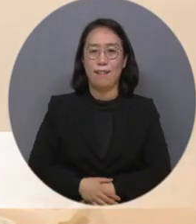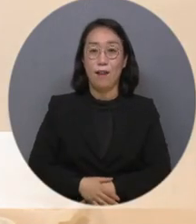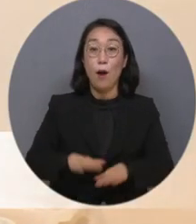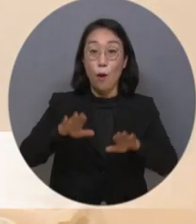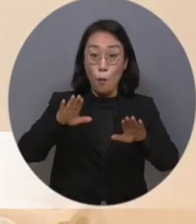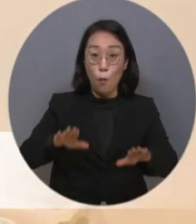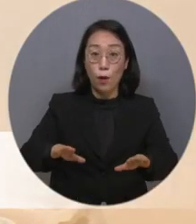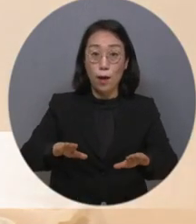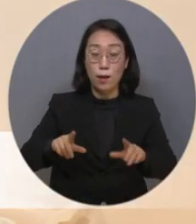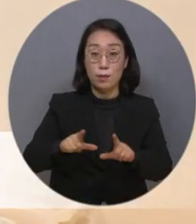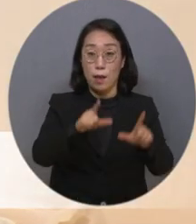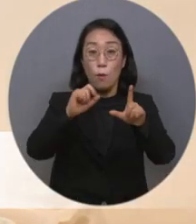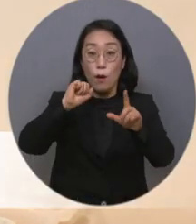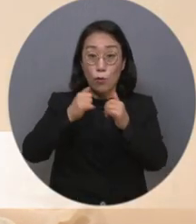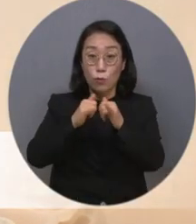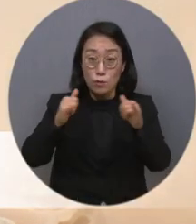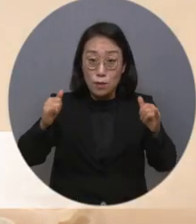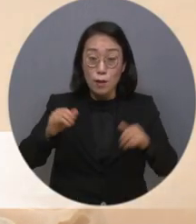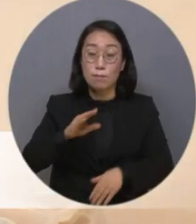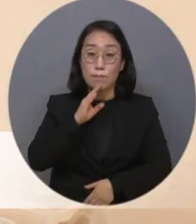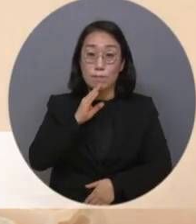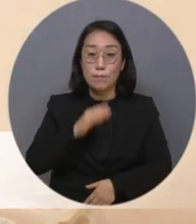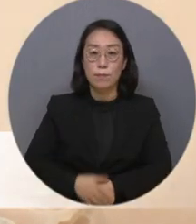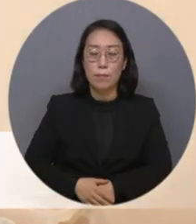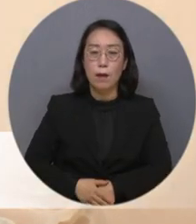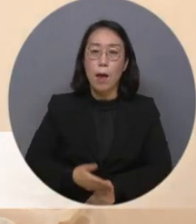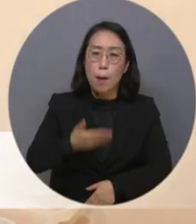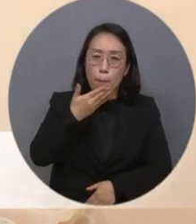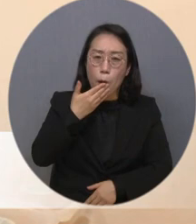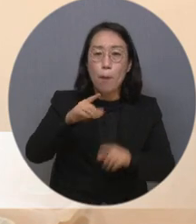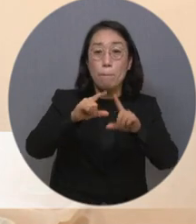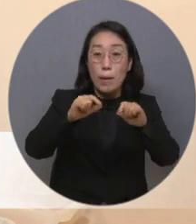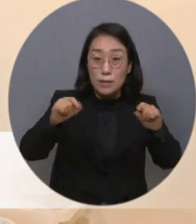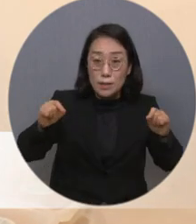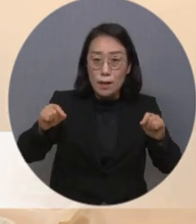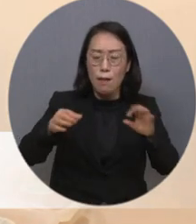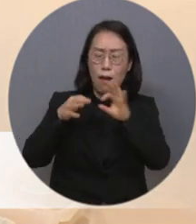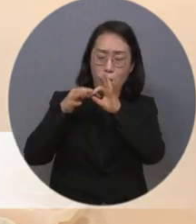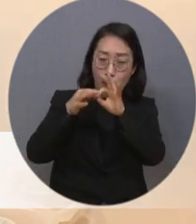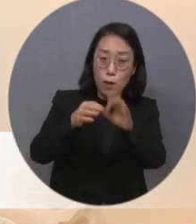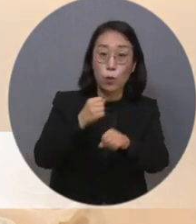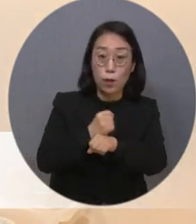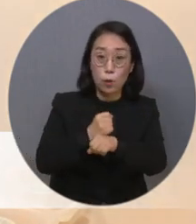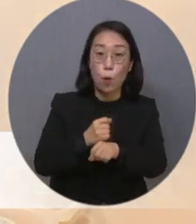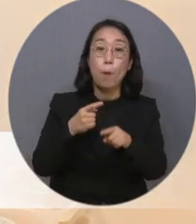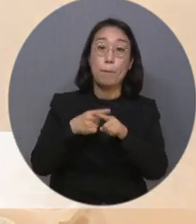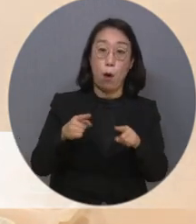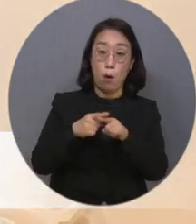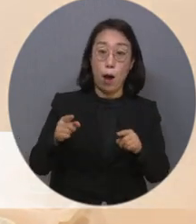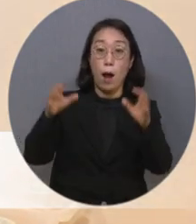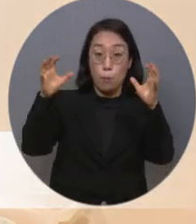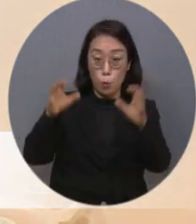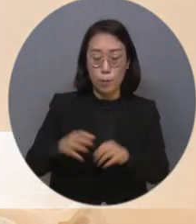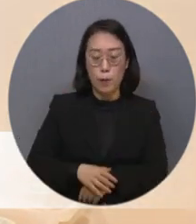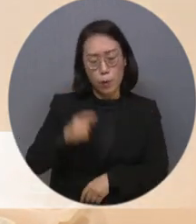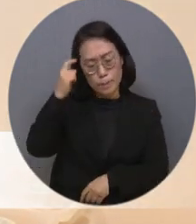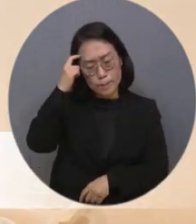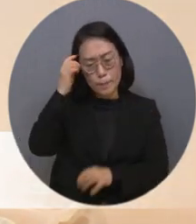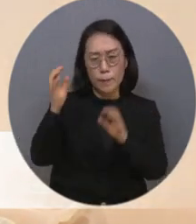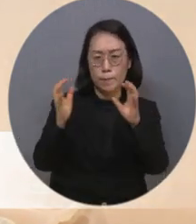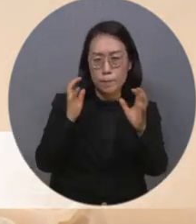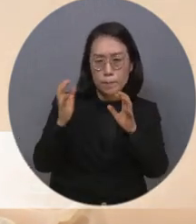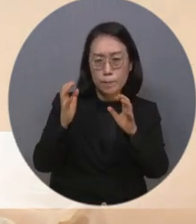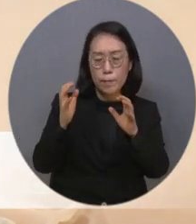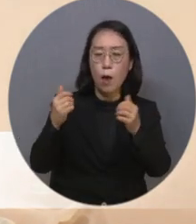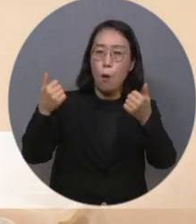올해도 취약계층 주민들이 꼭 필요로 하는 소확밀 사업을 지속시키려고 평가회를 가지면서 머리를 맞대고